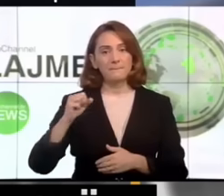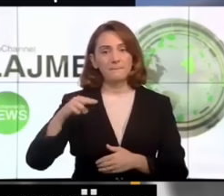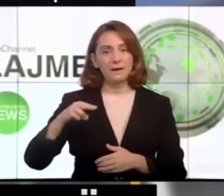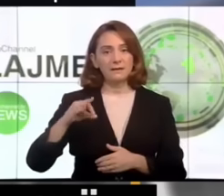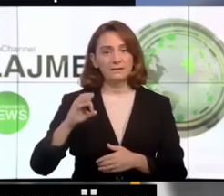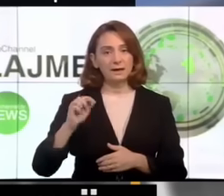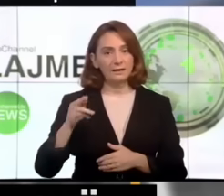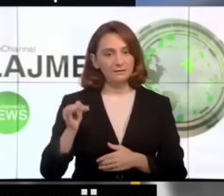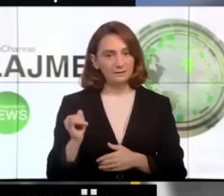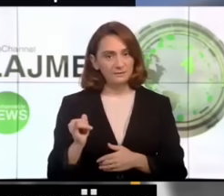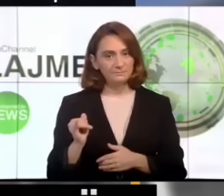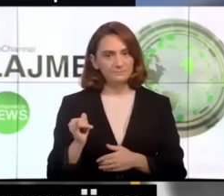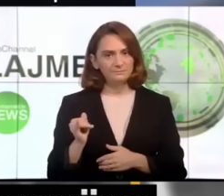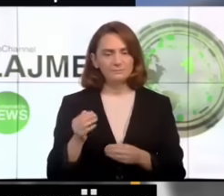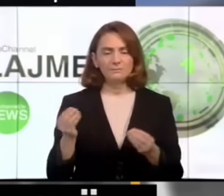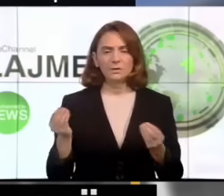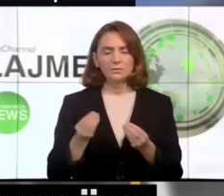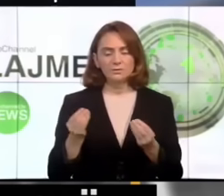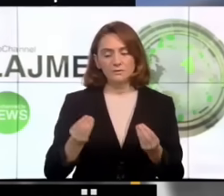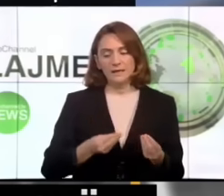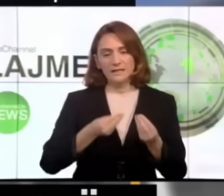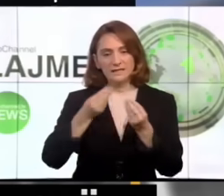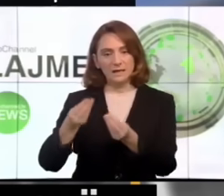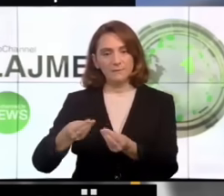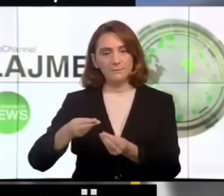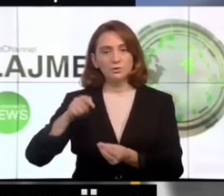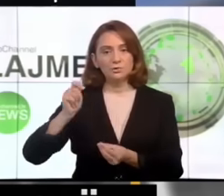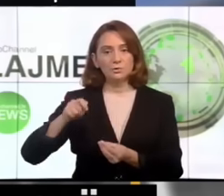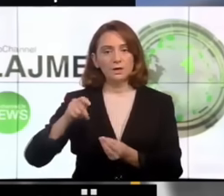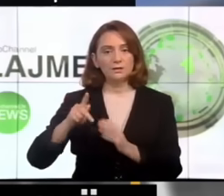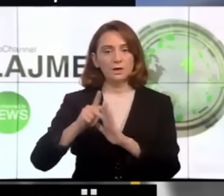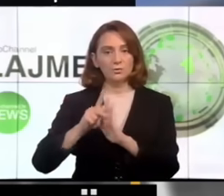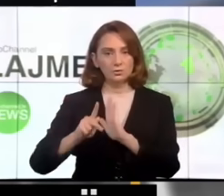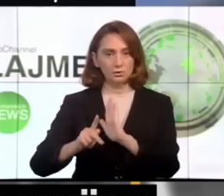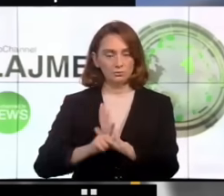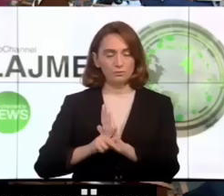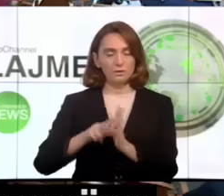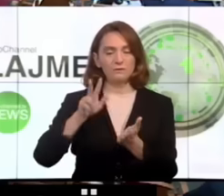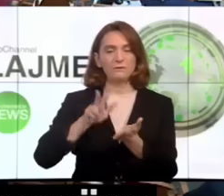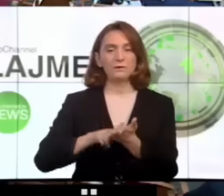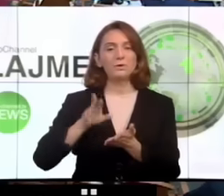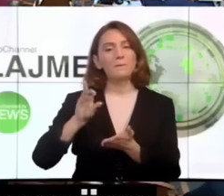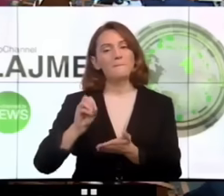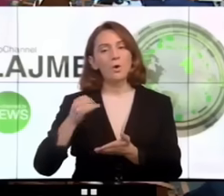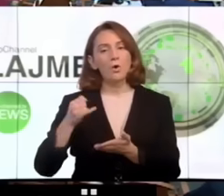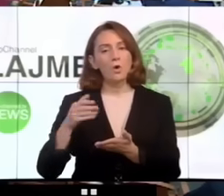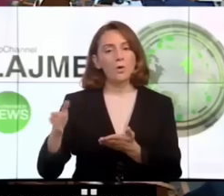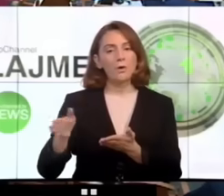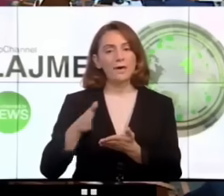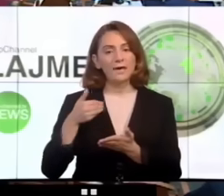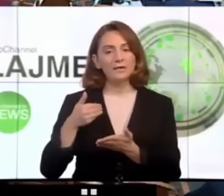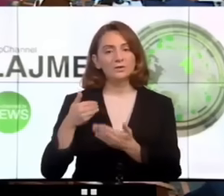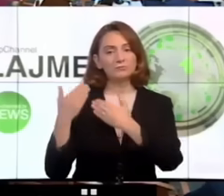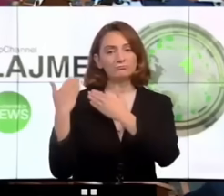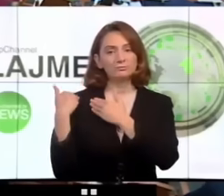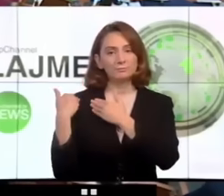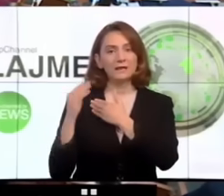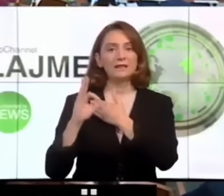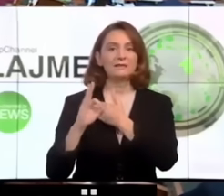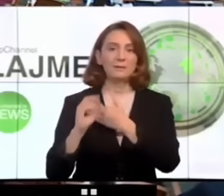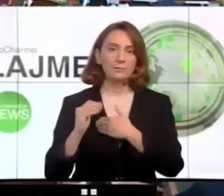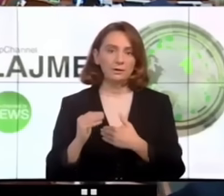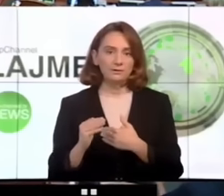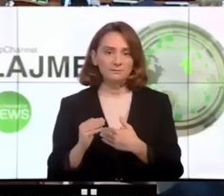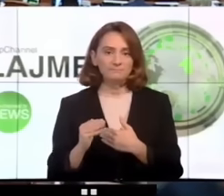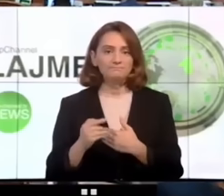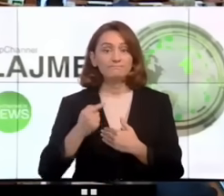me kontrollet dhe balancat institucionale në sistemin demokratik të vendit. Gjatë seancës në parlament, opozita dështoi